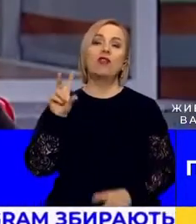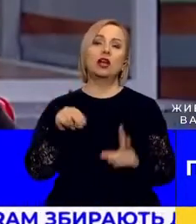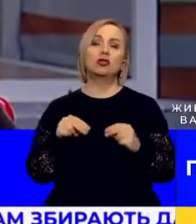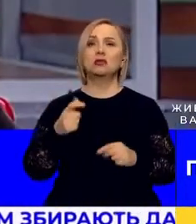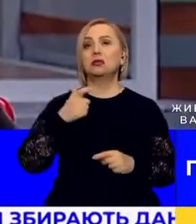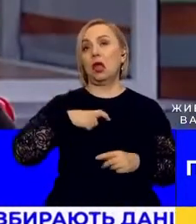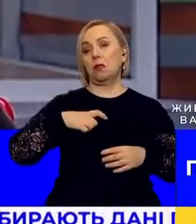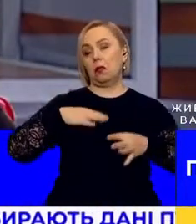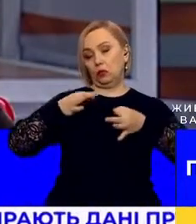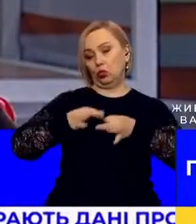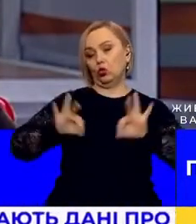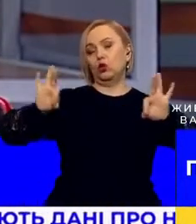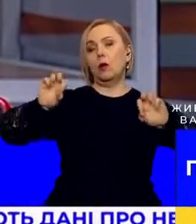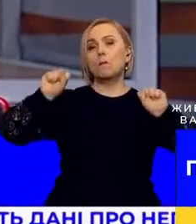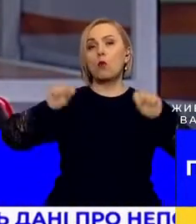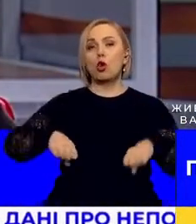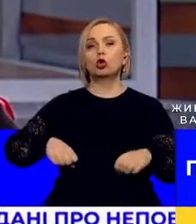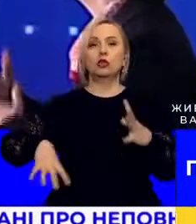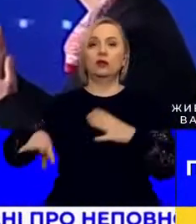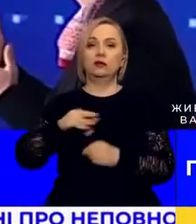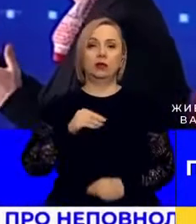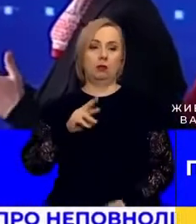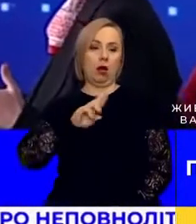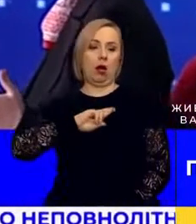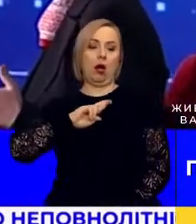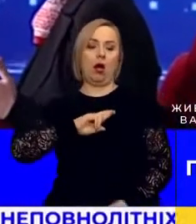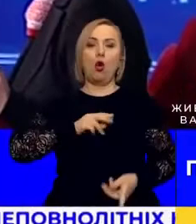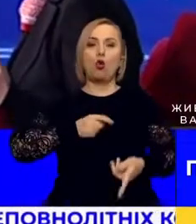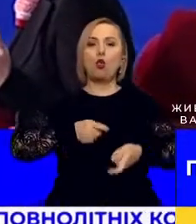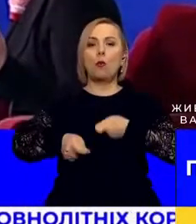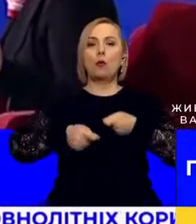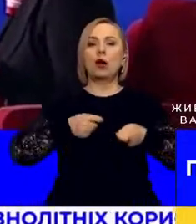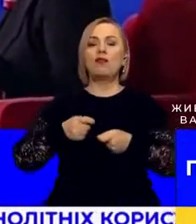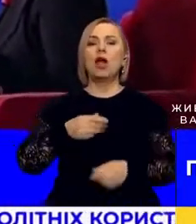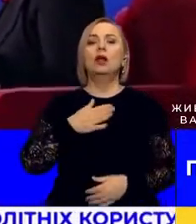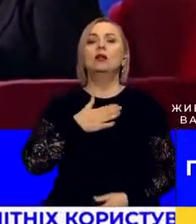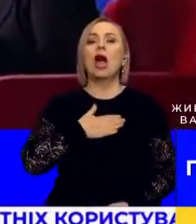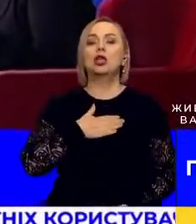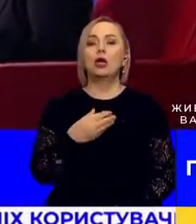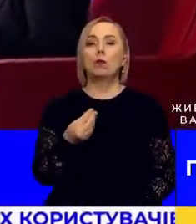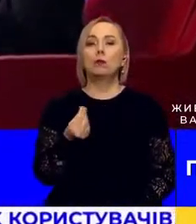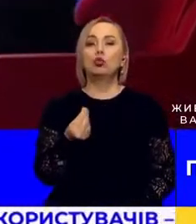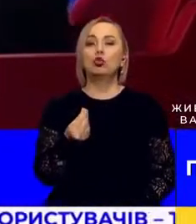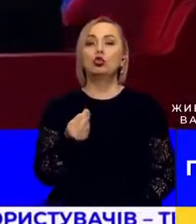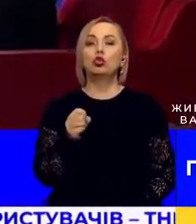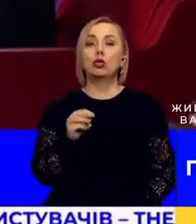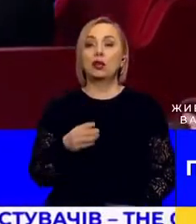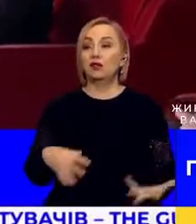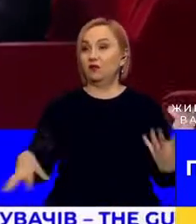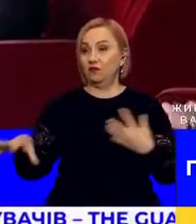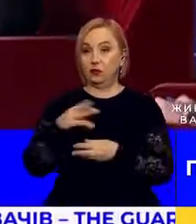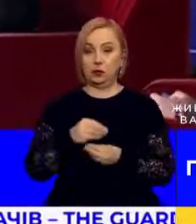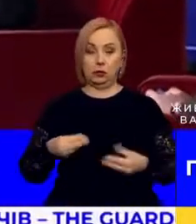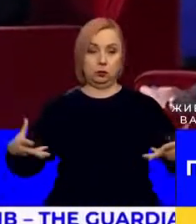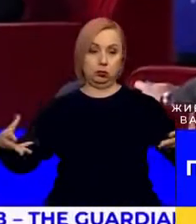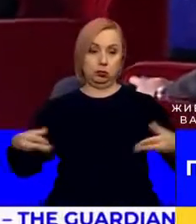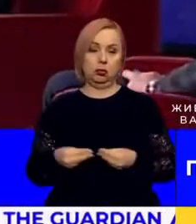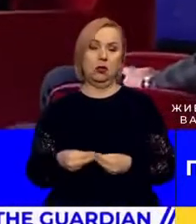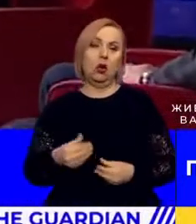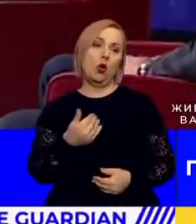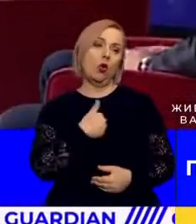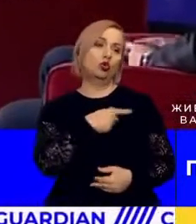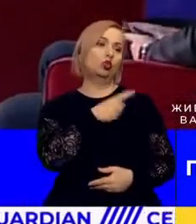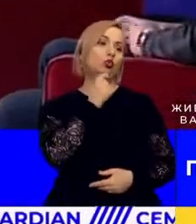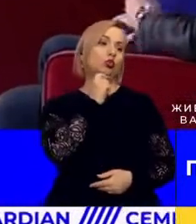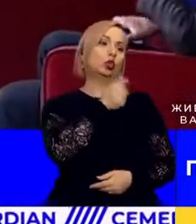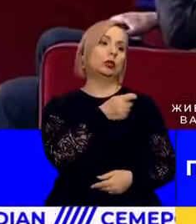він одноосібно може управляти нашим бюджетом, який напрацювали всі в цій країні. Хочу тобі 3 мільярди, а хочу